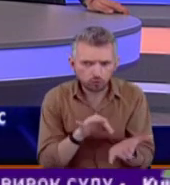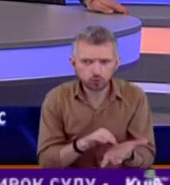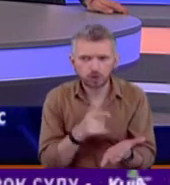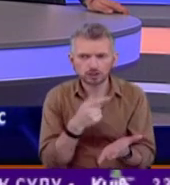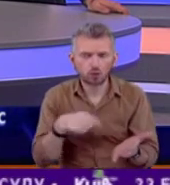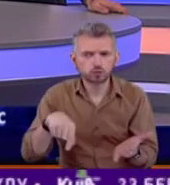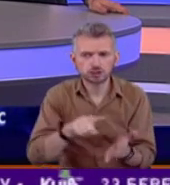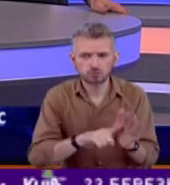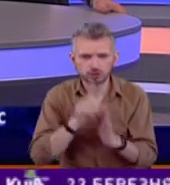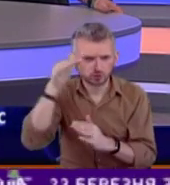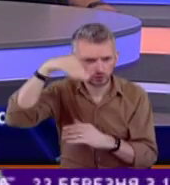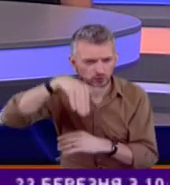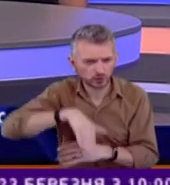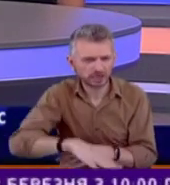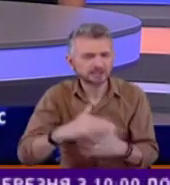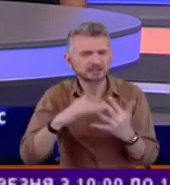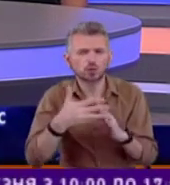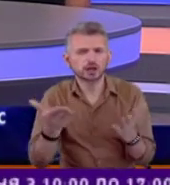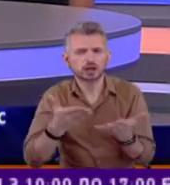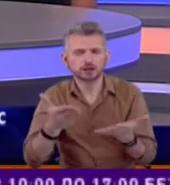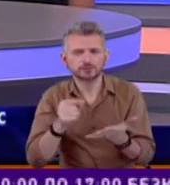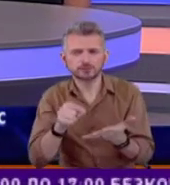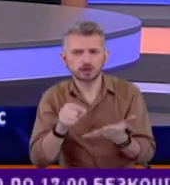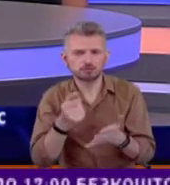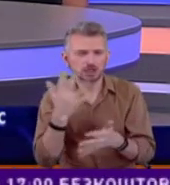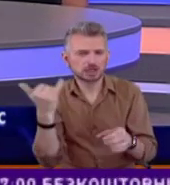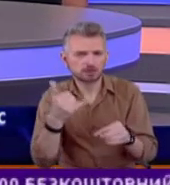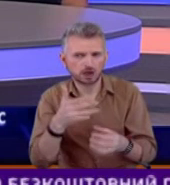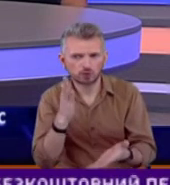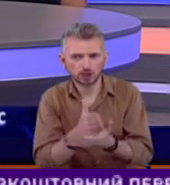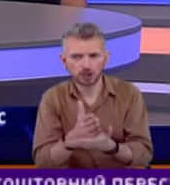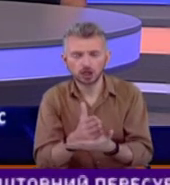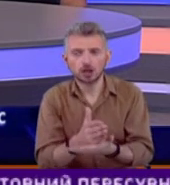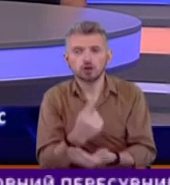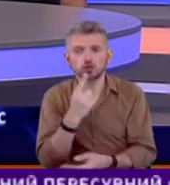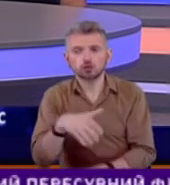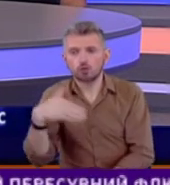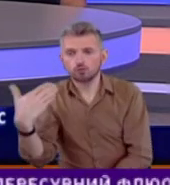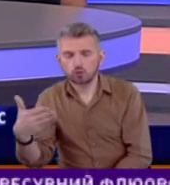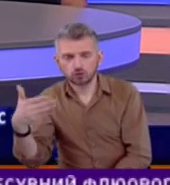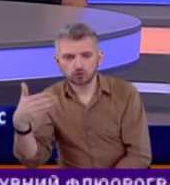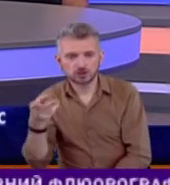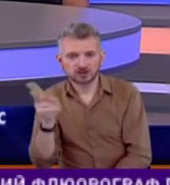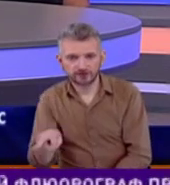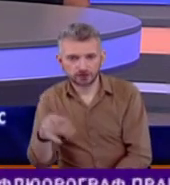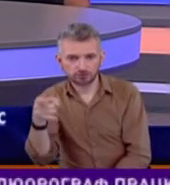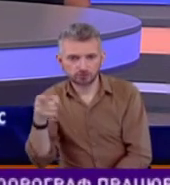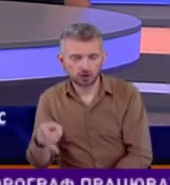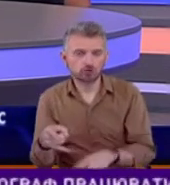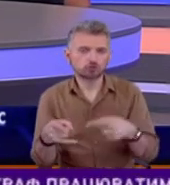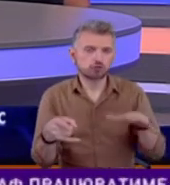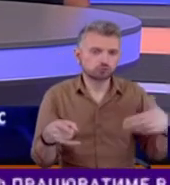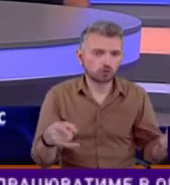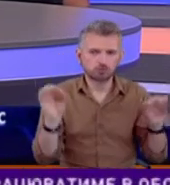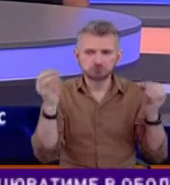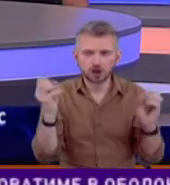окружна починається, така ложбінка, там село якесь, там є кілька заправок. З одного боку дві стоять, з одного боку дві стоять, з мігалками